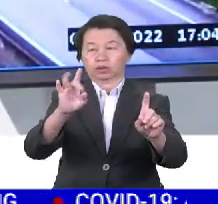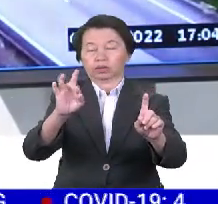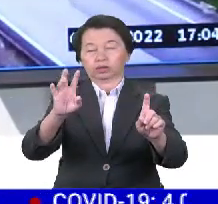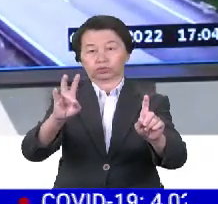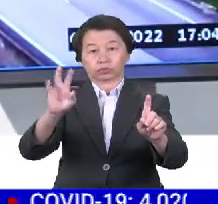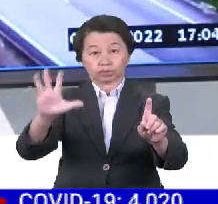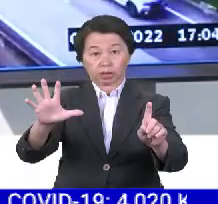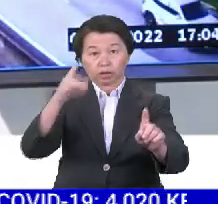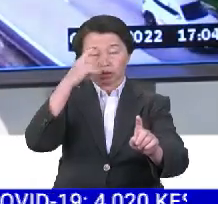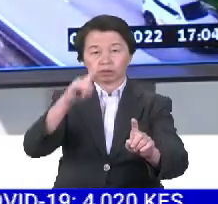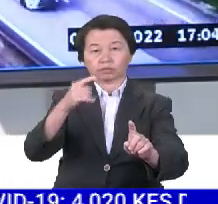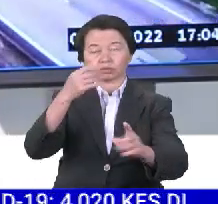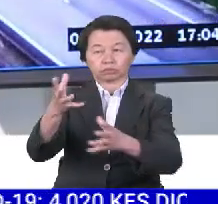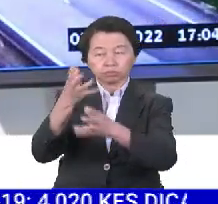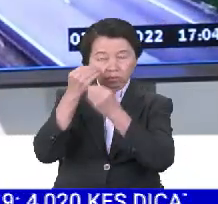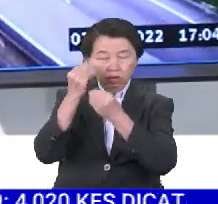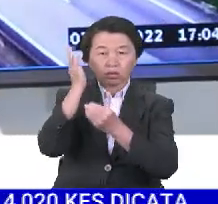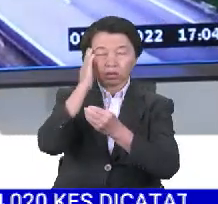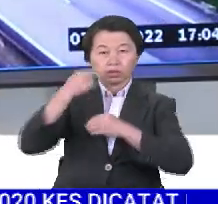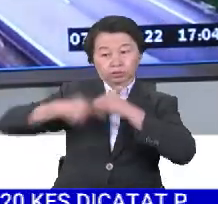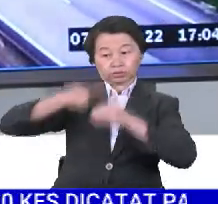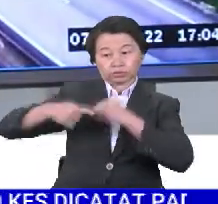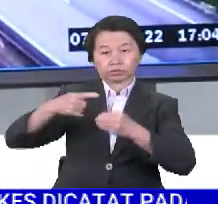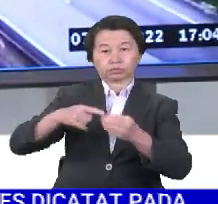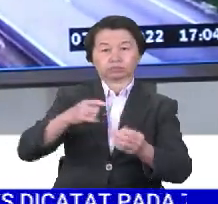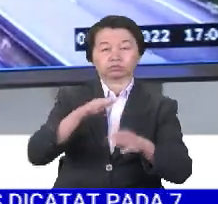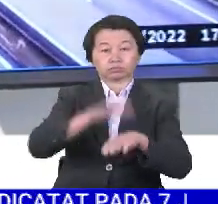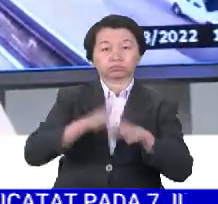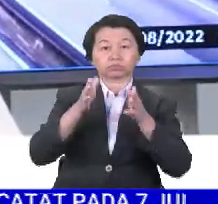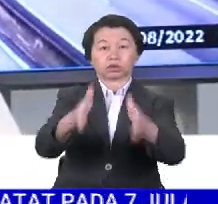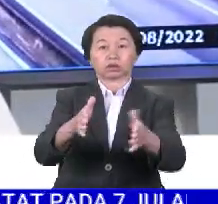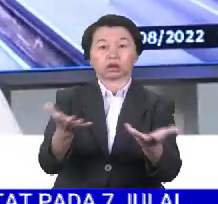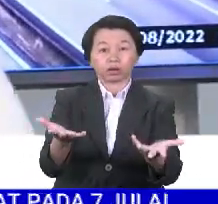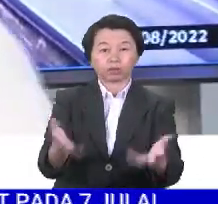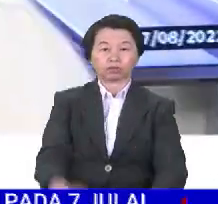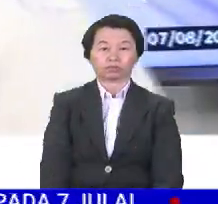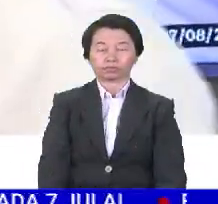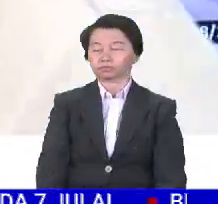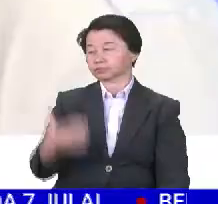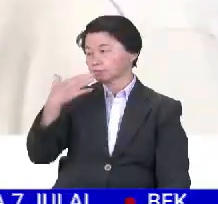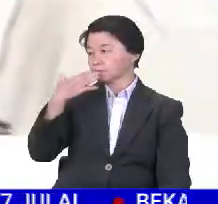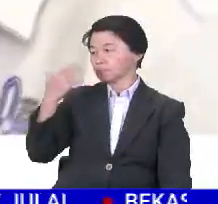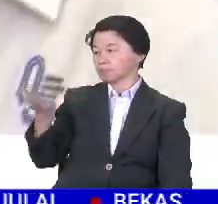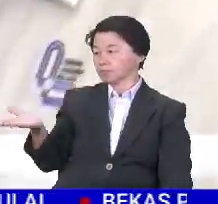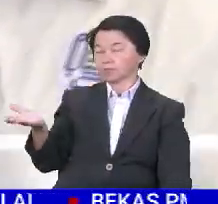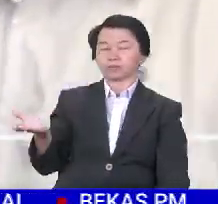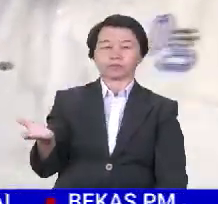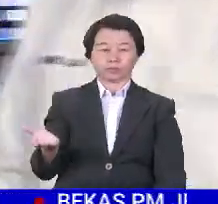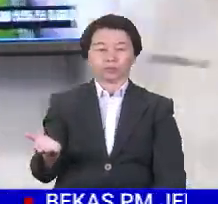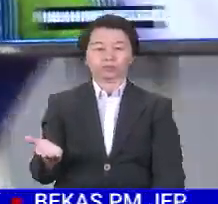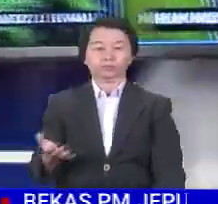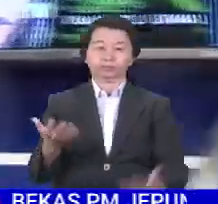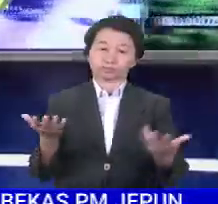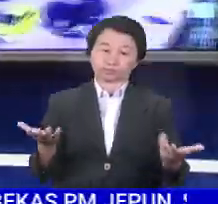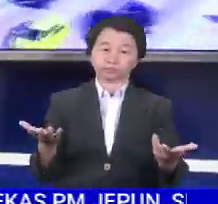1-800-88-7752 bagi mendapatkan maklumat terkini berkaitan dengan status trafik di Lebuh Raya. Cik Khairi, terima kasih banyak bersama dengan saya petang ini.